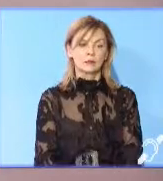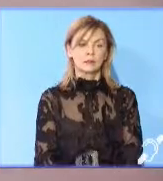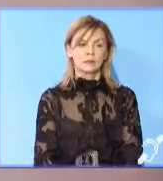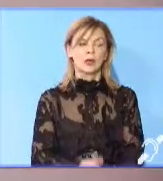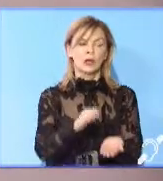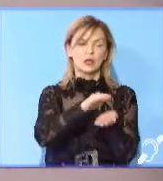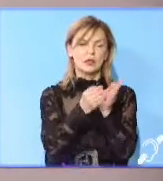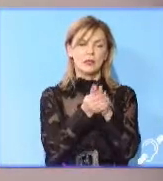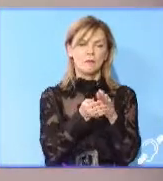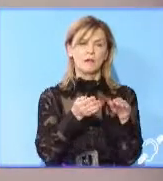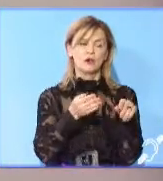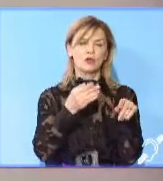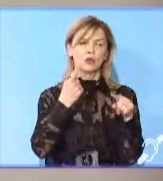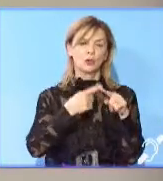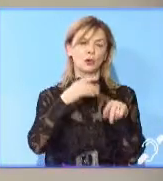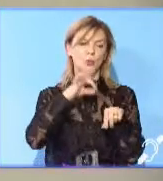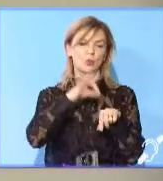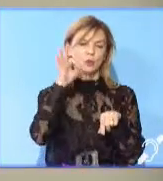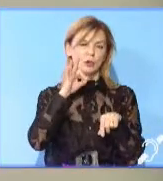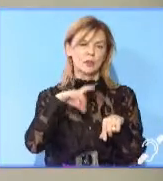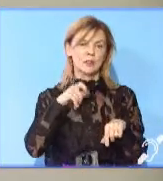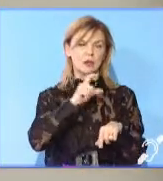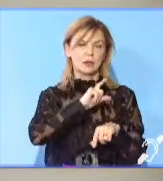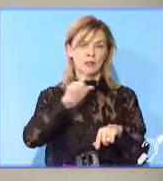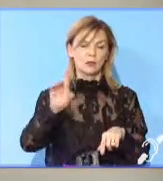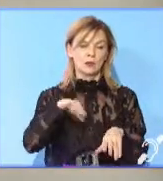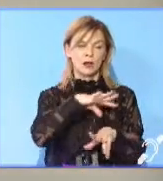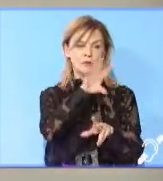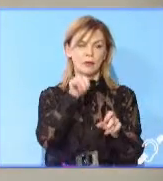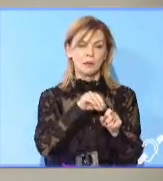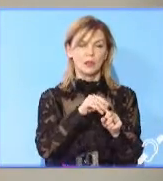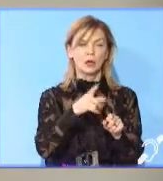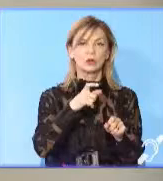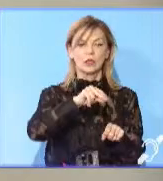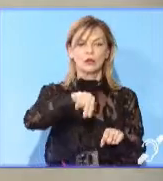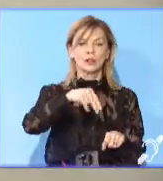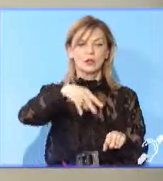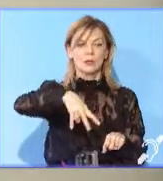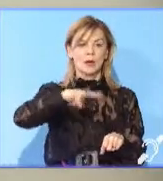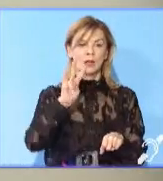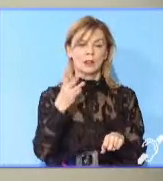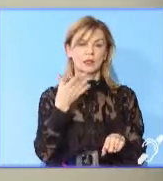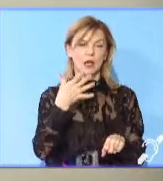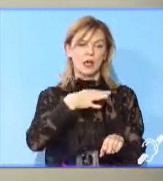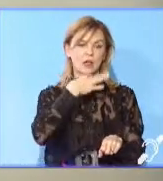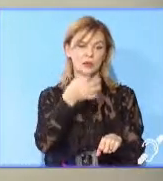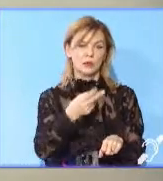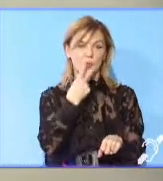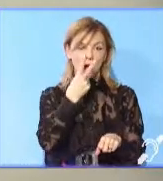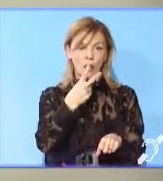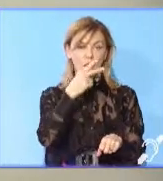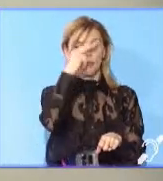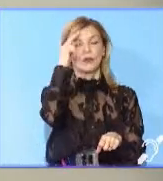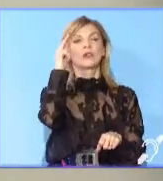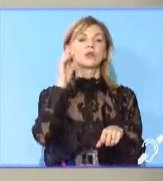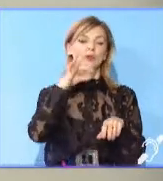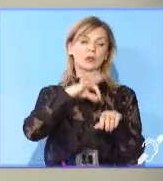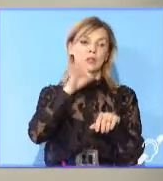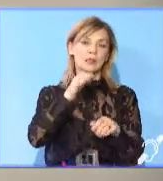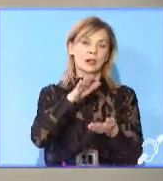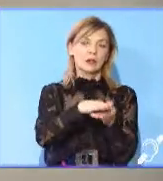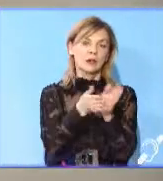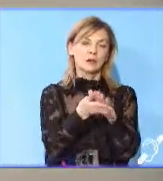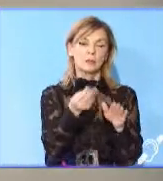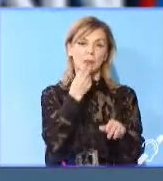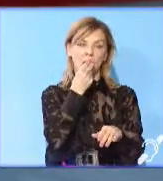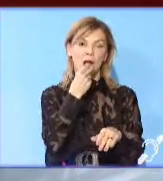Sandvișuri cu musculițe la școală sunt acuzații ale părinților din Căzănești, județul Mehedinți, care spun că au văzut cu ochii lor insecte în mâncarea primită